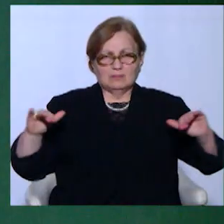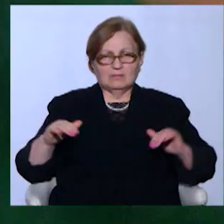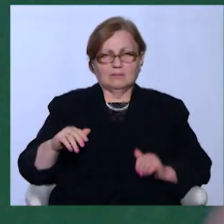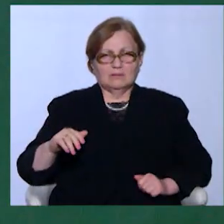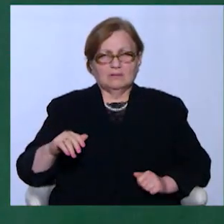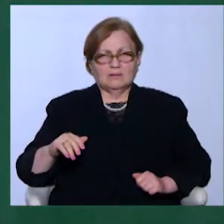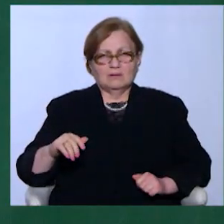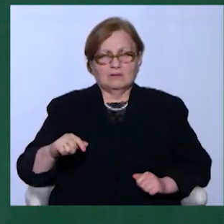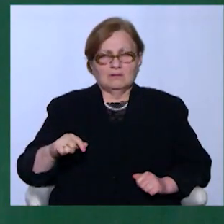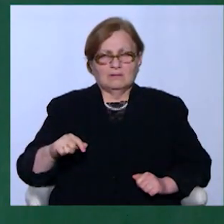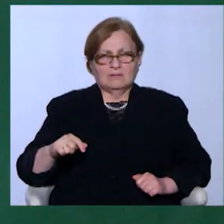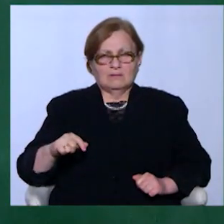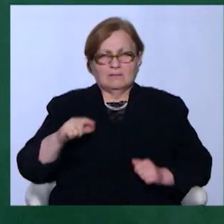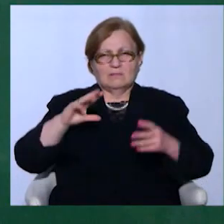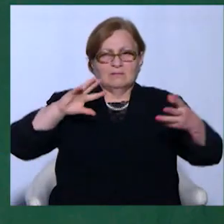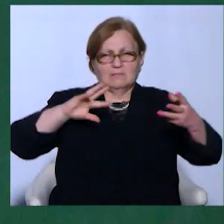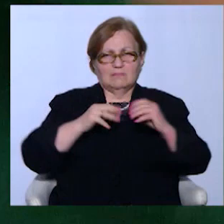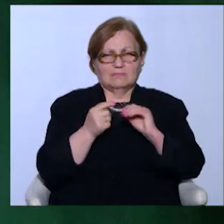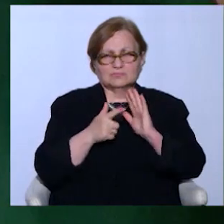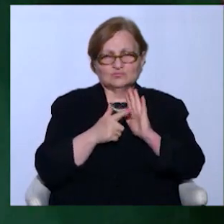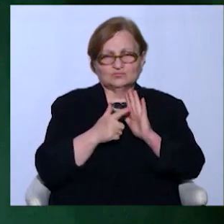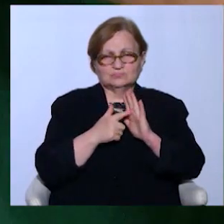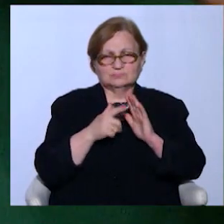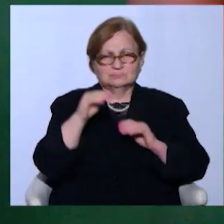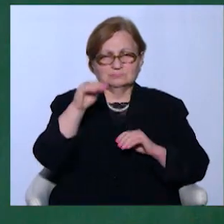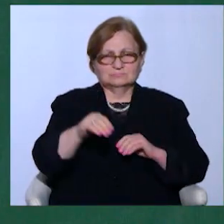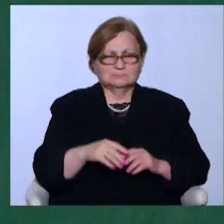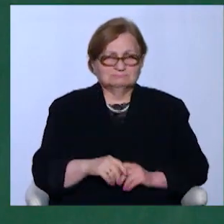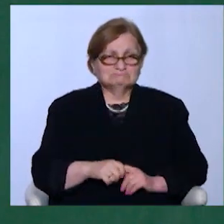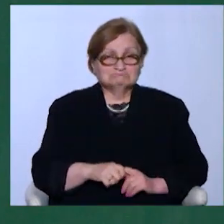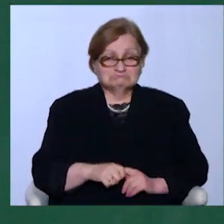ასე. და მათივე ჯამი ჩავწერო შუაში. აი ასე.